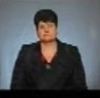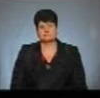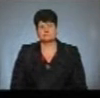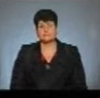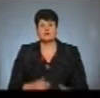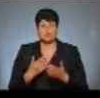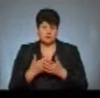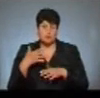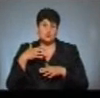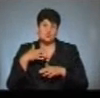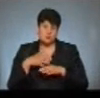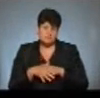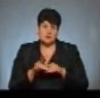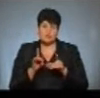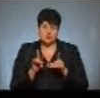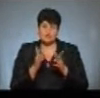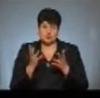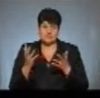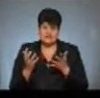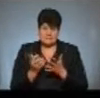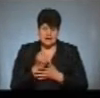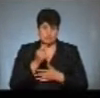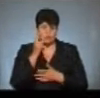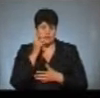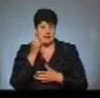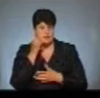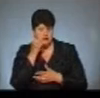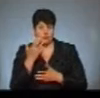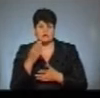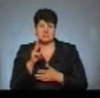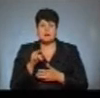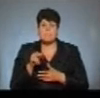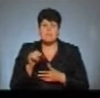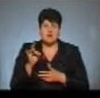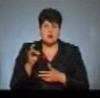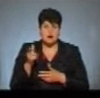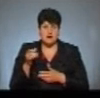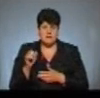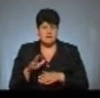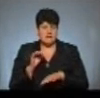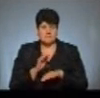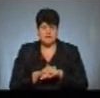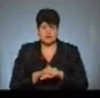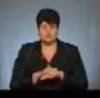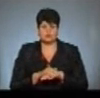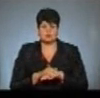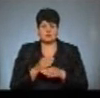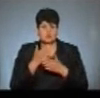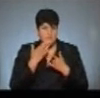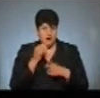Тобто ми розуміємо, що якщо знайдено мобільний телефон або ті самі шпаргалки, але немає факту користування